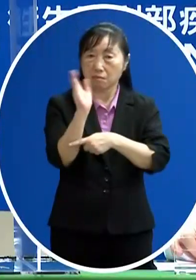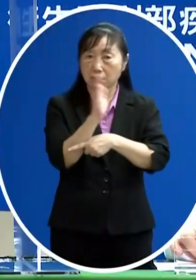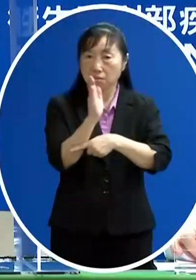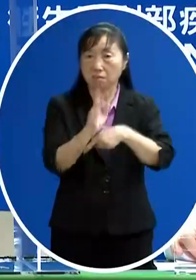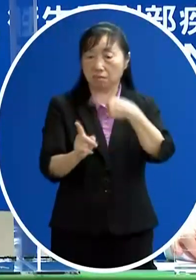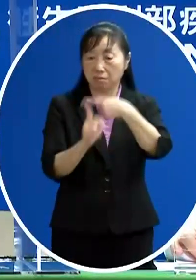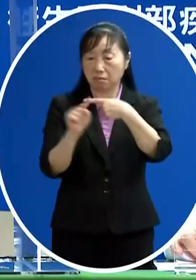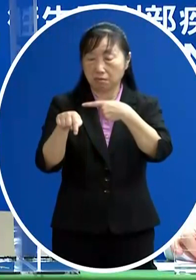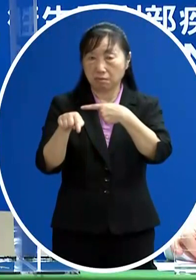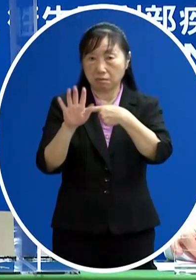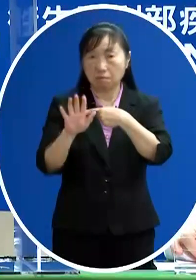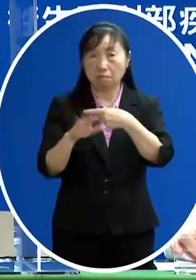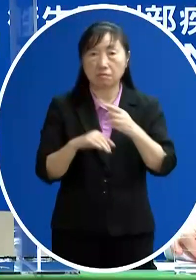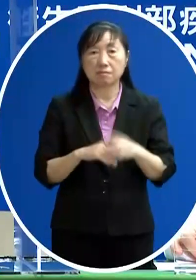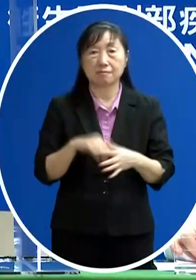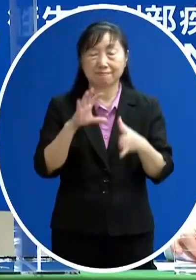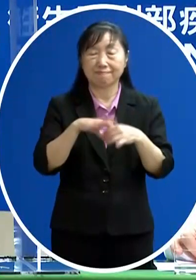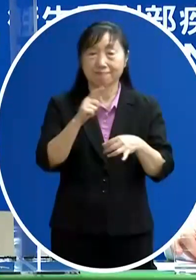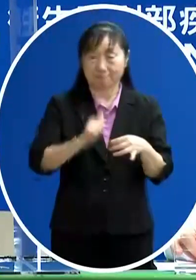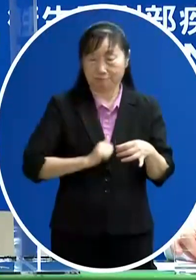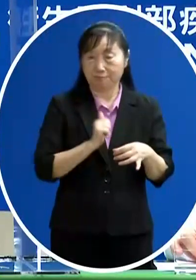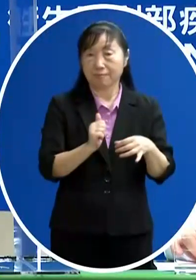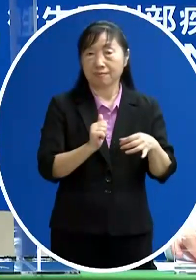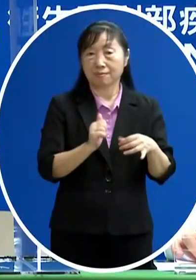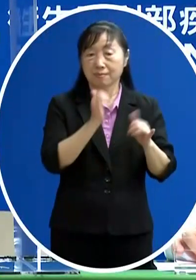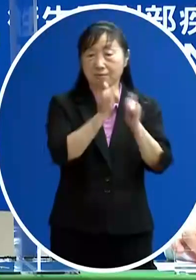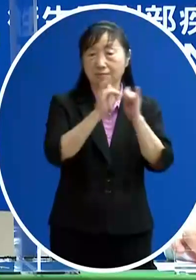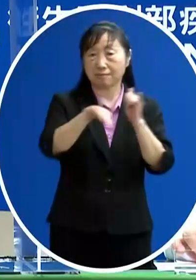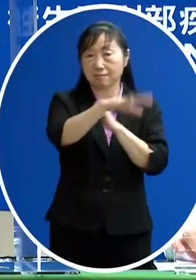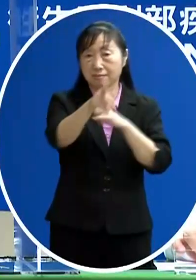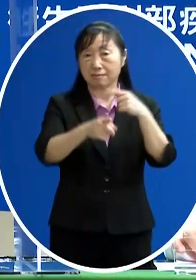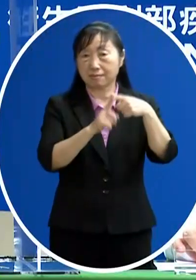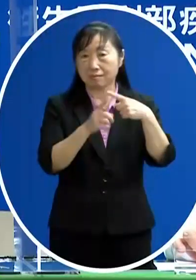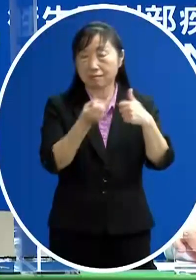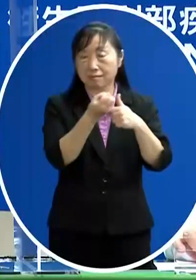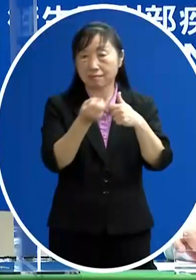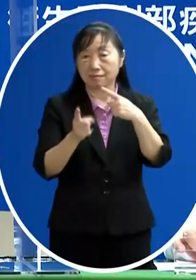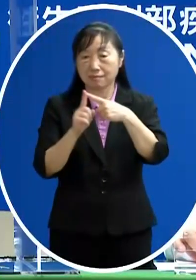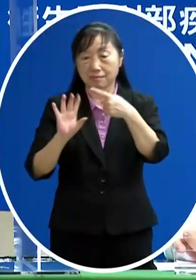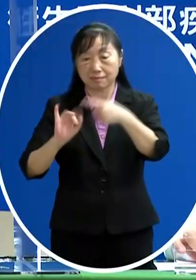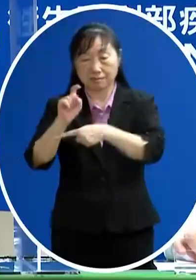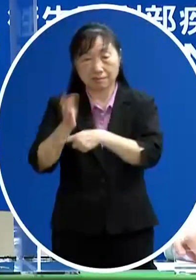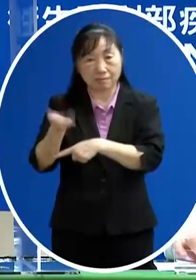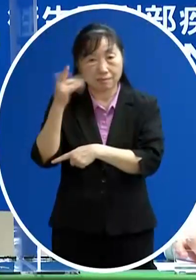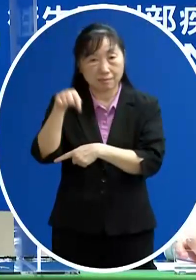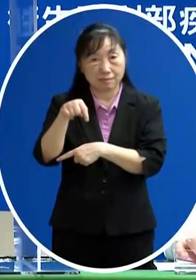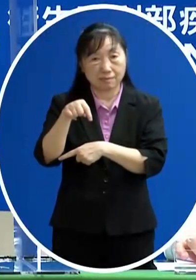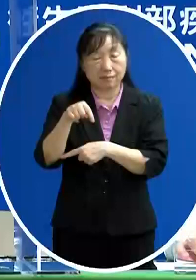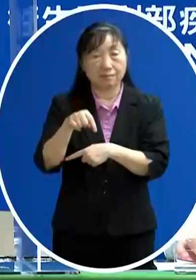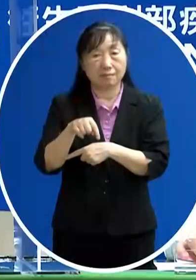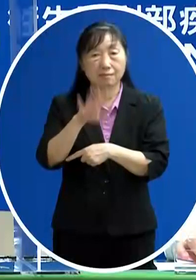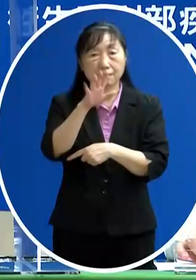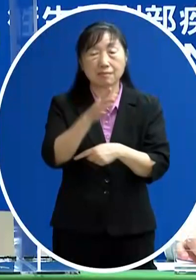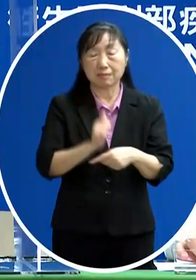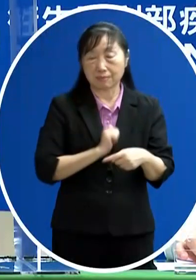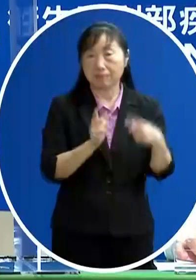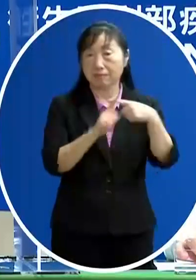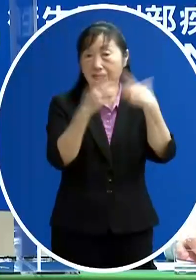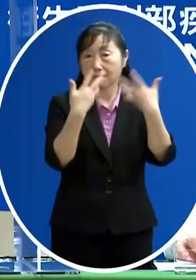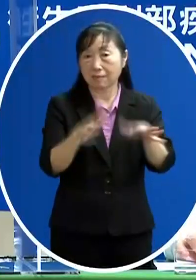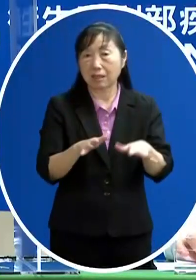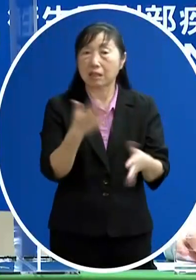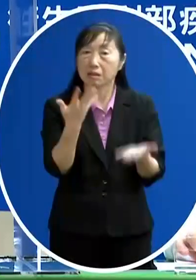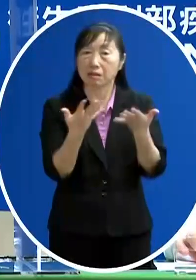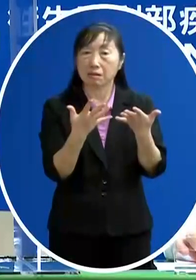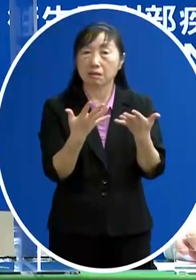其实实际上社会有染疫的确诊率了，如果到10%以上的时候，那其实有染过疫的人可能就